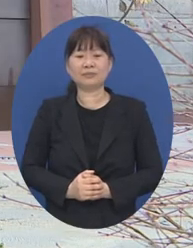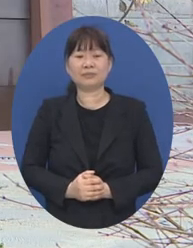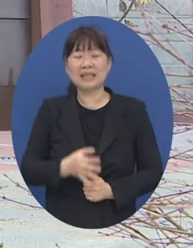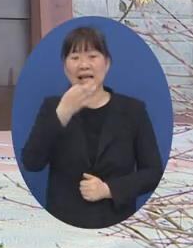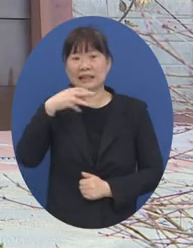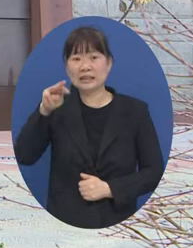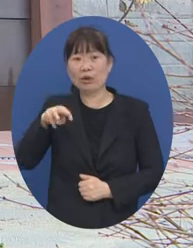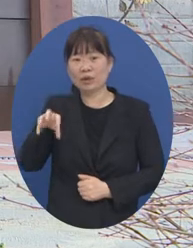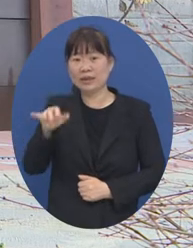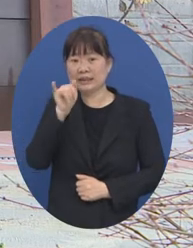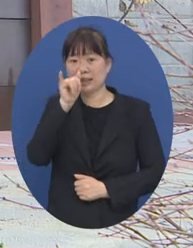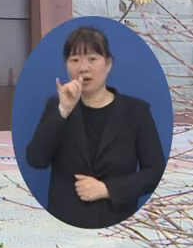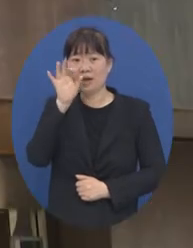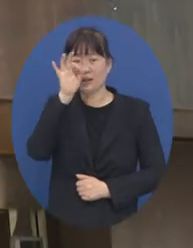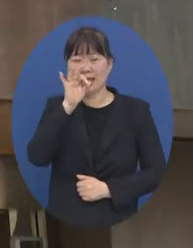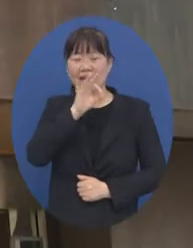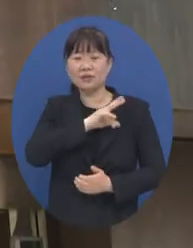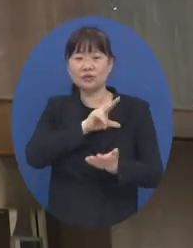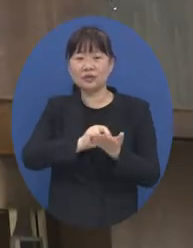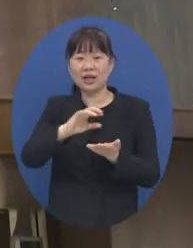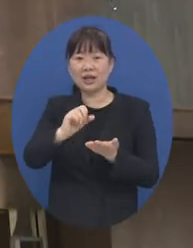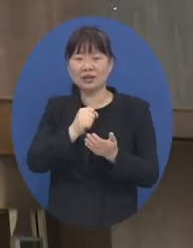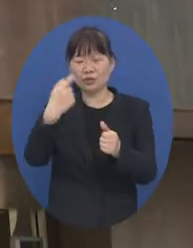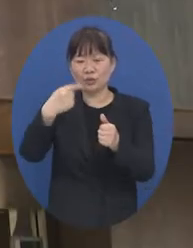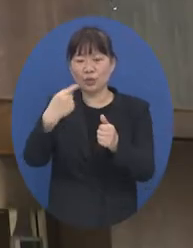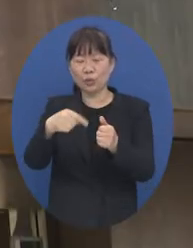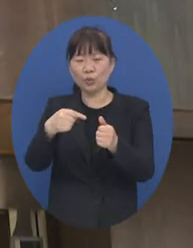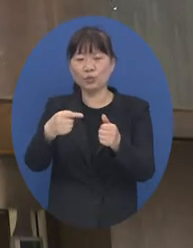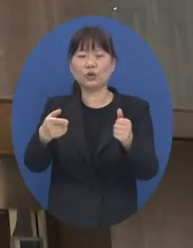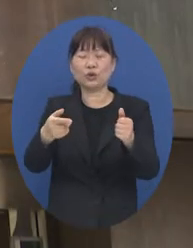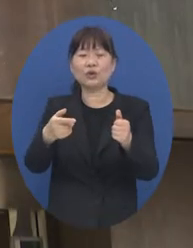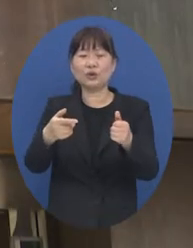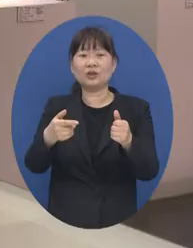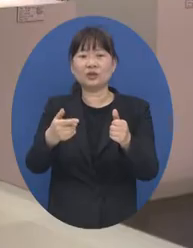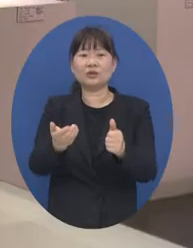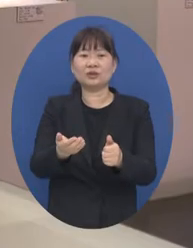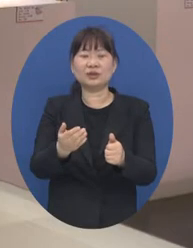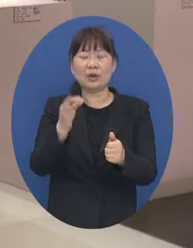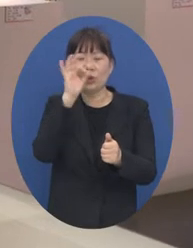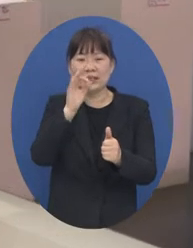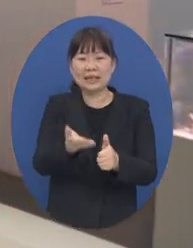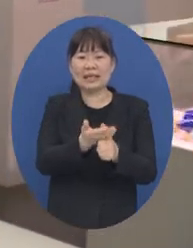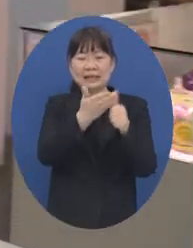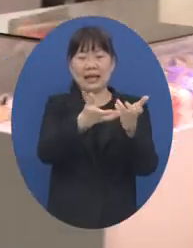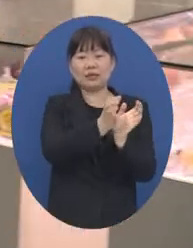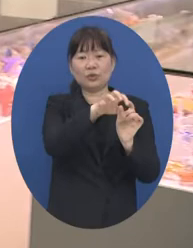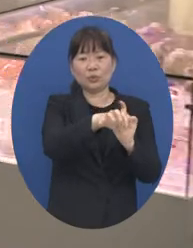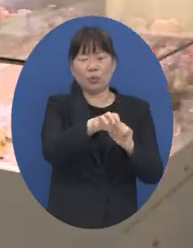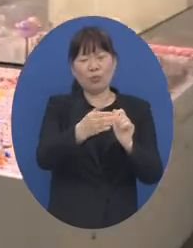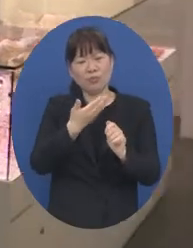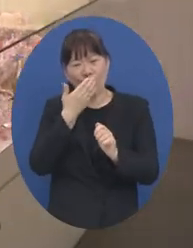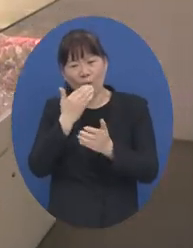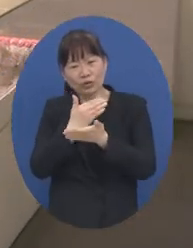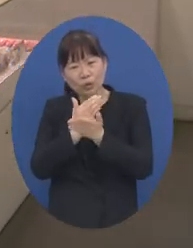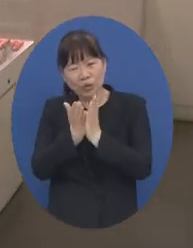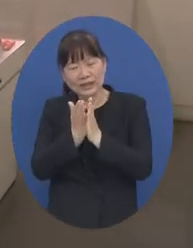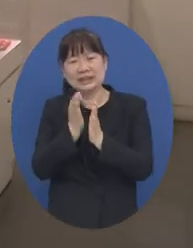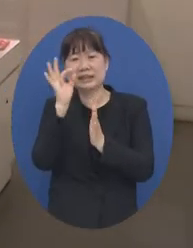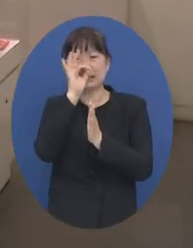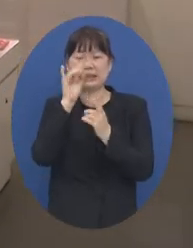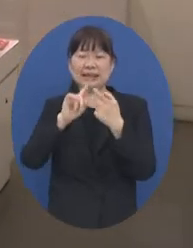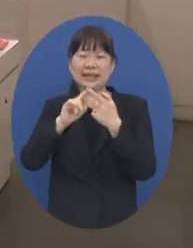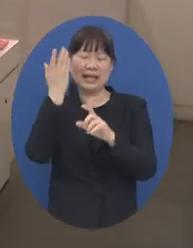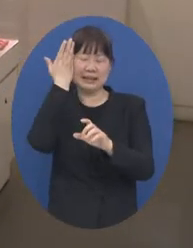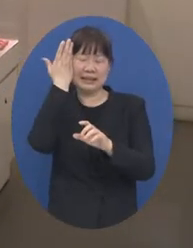이천시에 위치한 이곳은 돼지를 주제로 한 교육 농장입니다. 돼지의 탄생부터 사육과 식용, 의료 등 다양한 관점에서